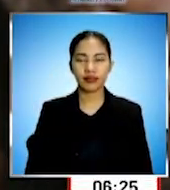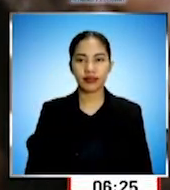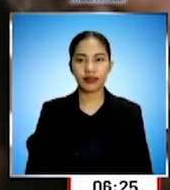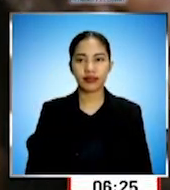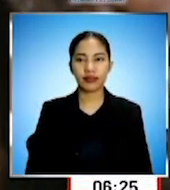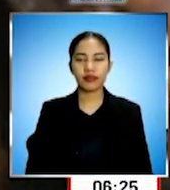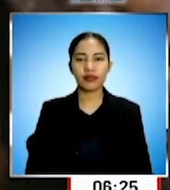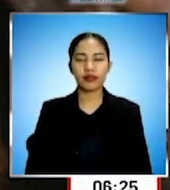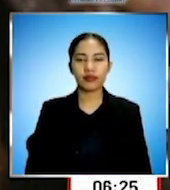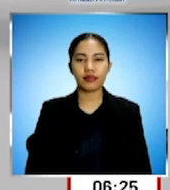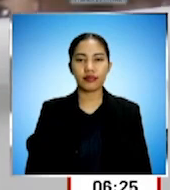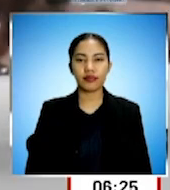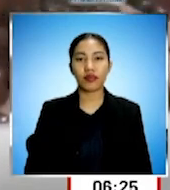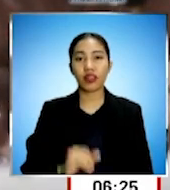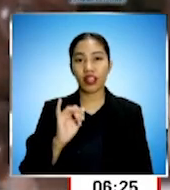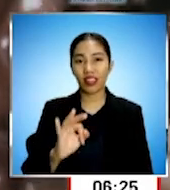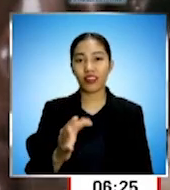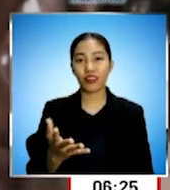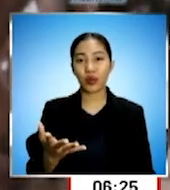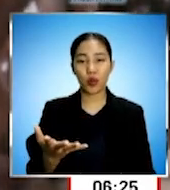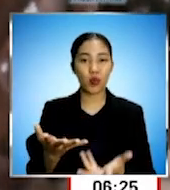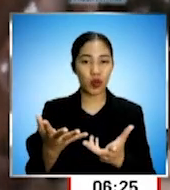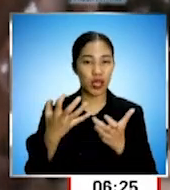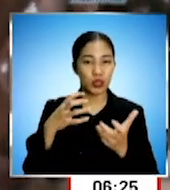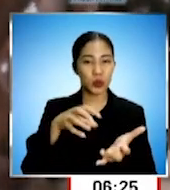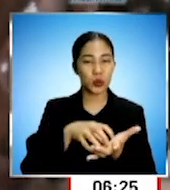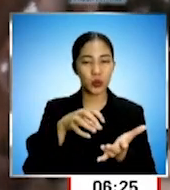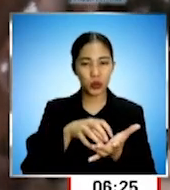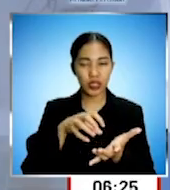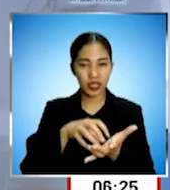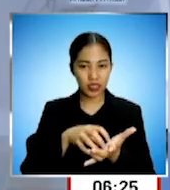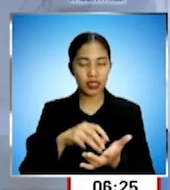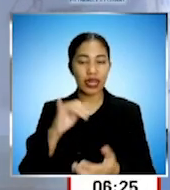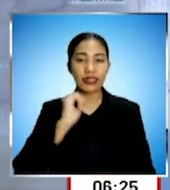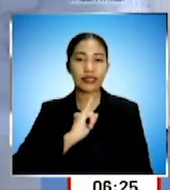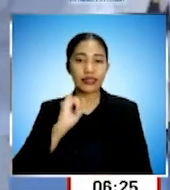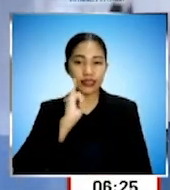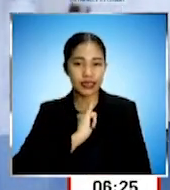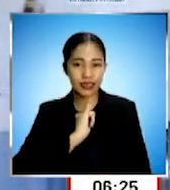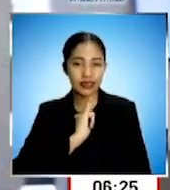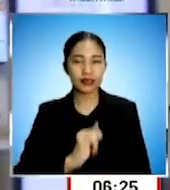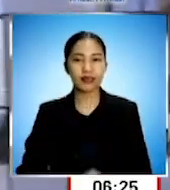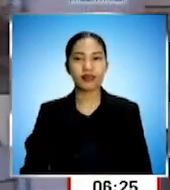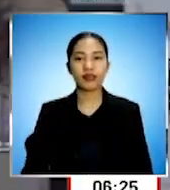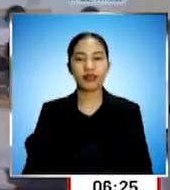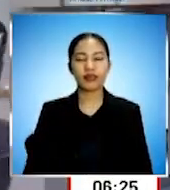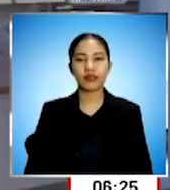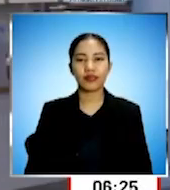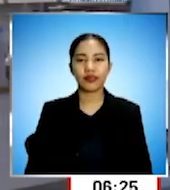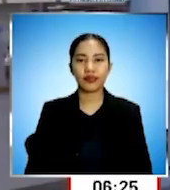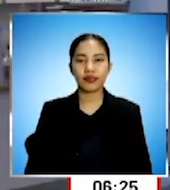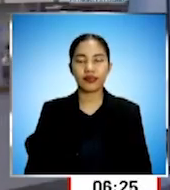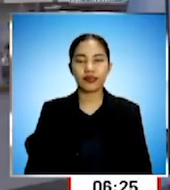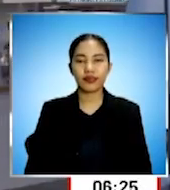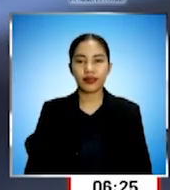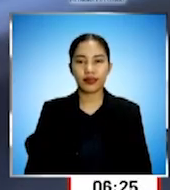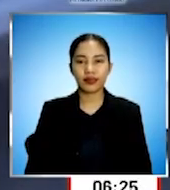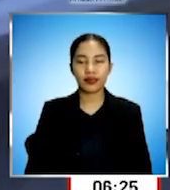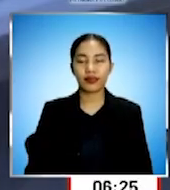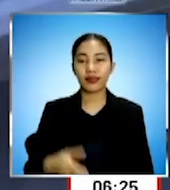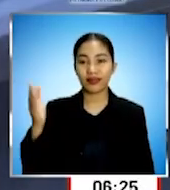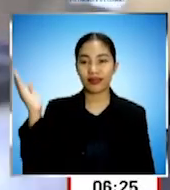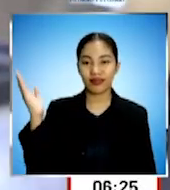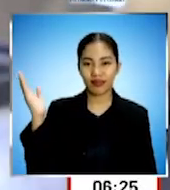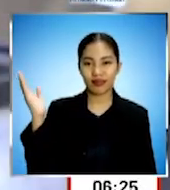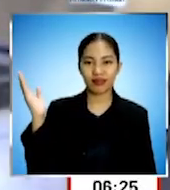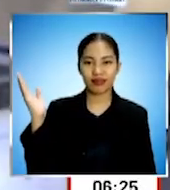Craving ka ba sa chunky cookies o kaya naman rolled ice cream? If you're looking for a sign, this is it! Dahil ang